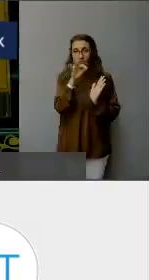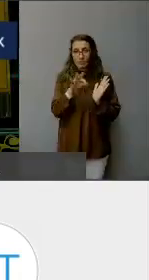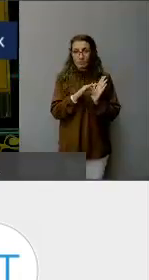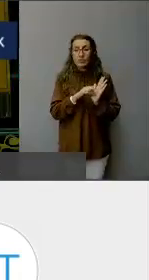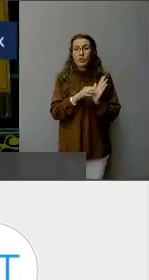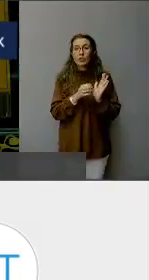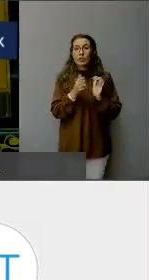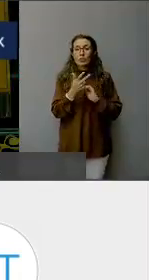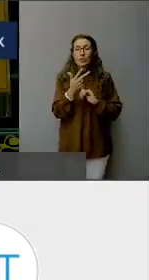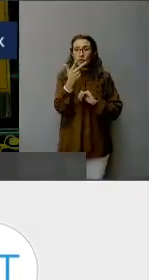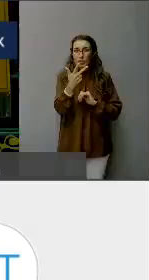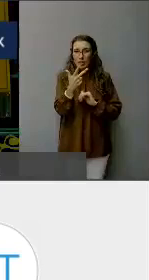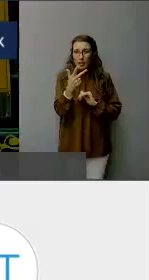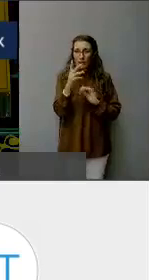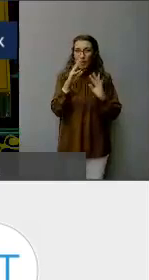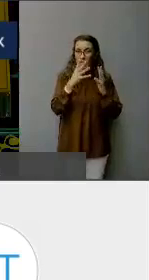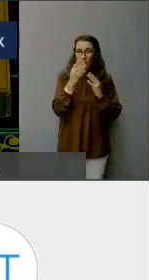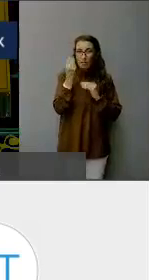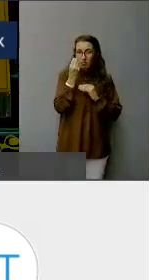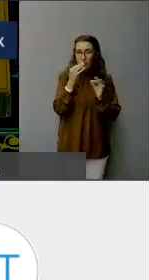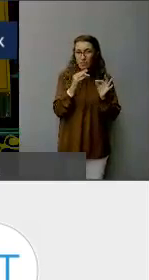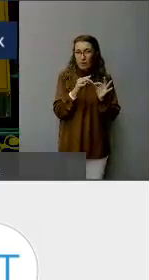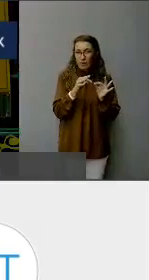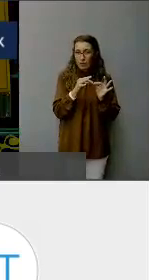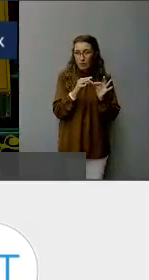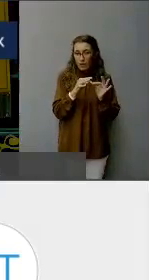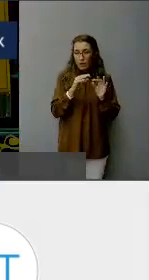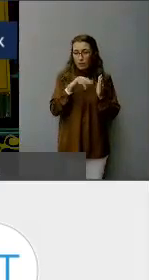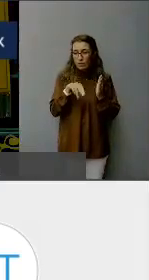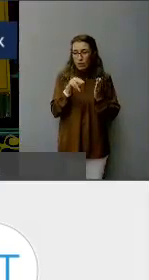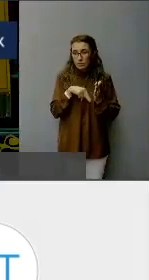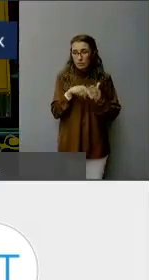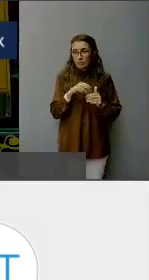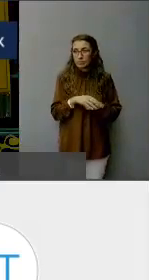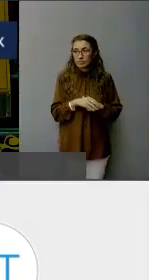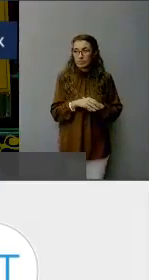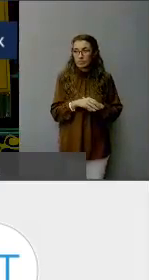con parere favorevole della giunta si vota